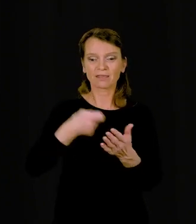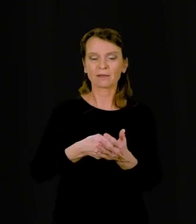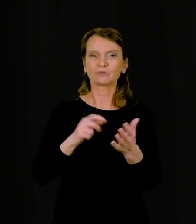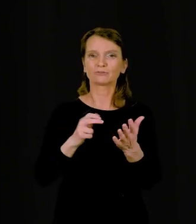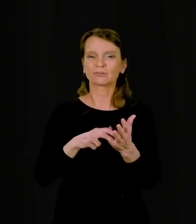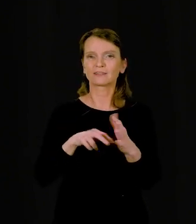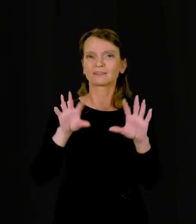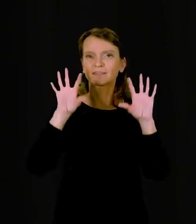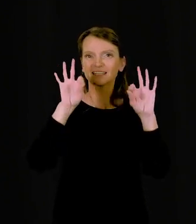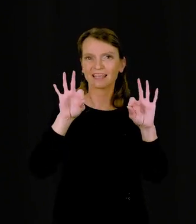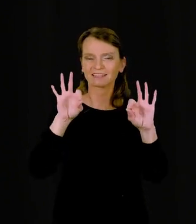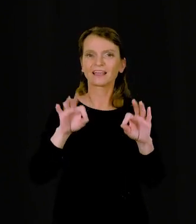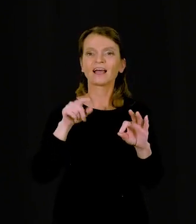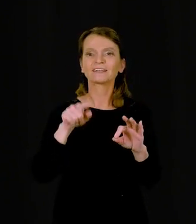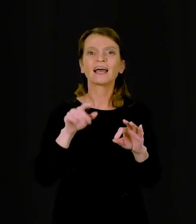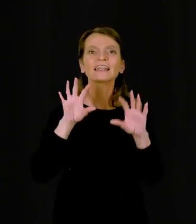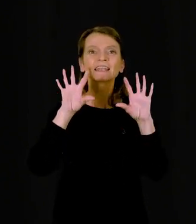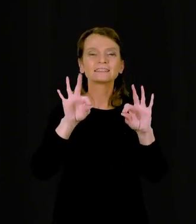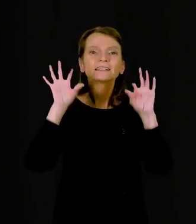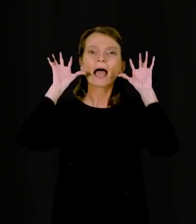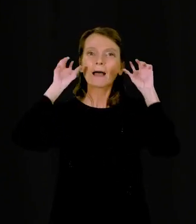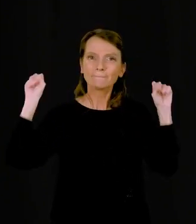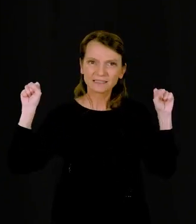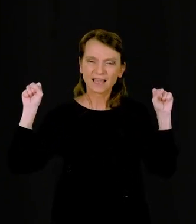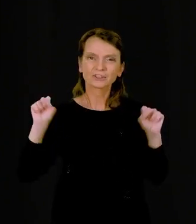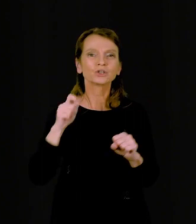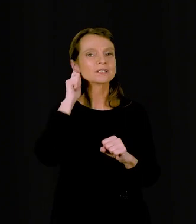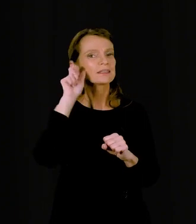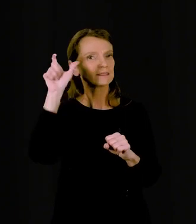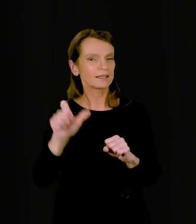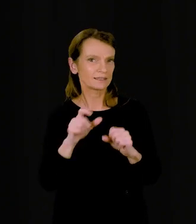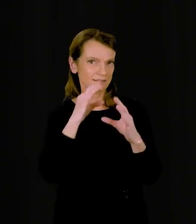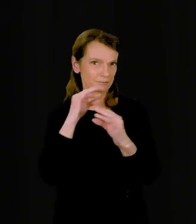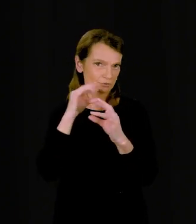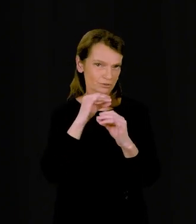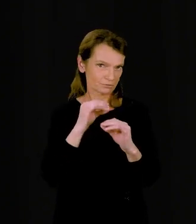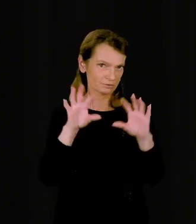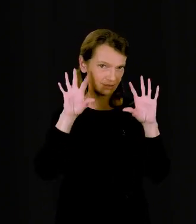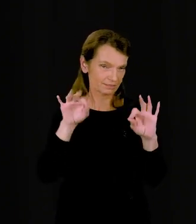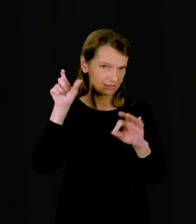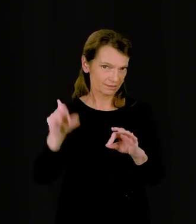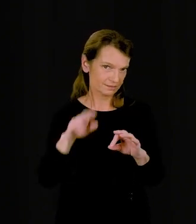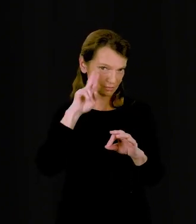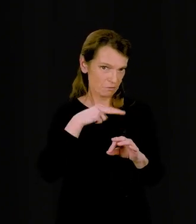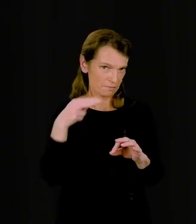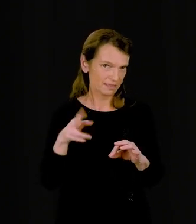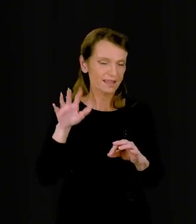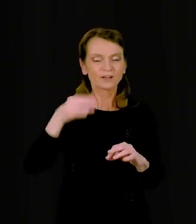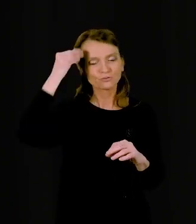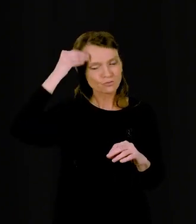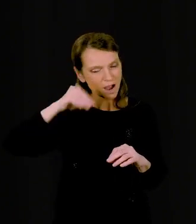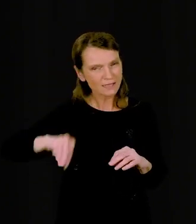ambasadorja Deklice s piščalko. 10. umetnika na častnem stolu kočevske